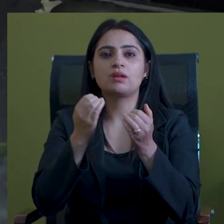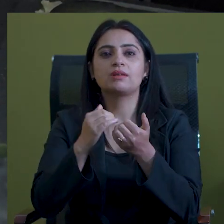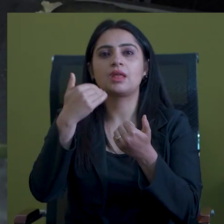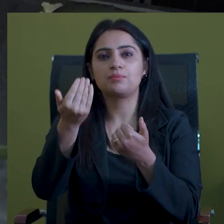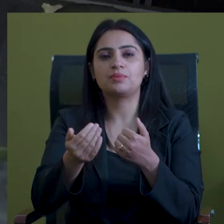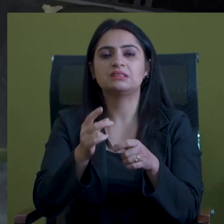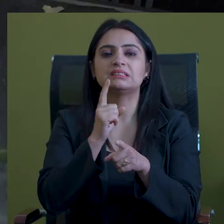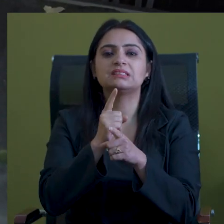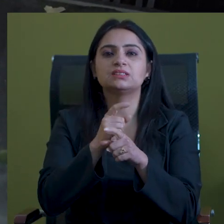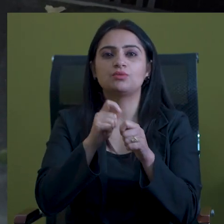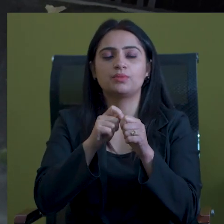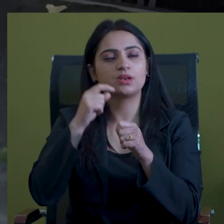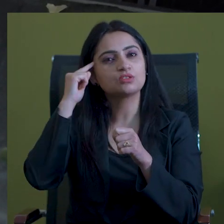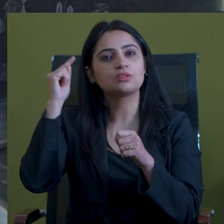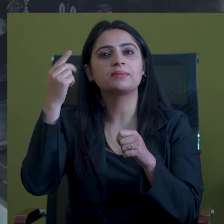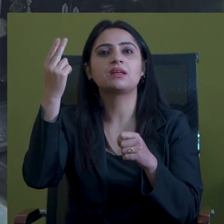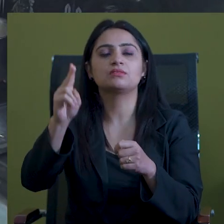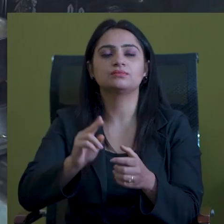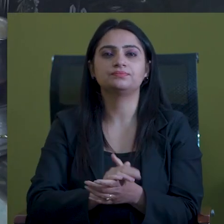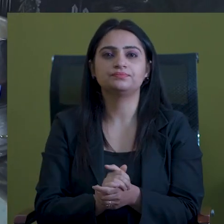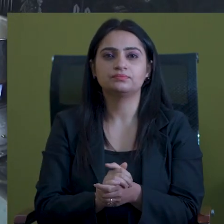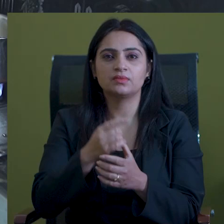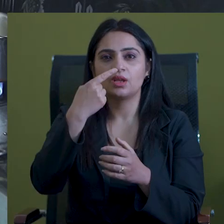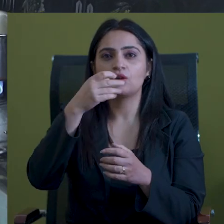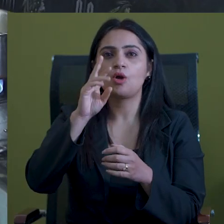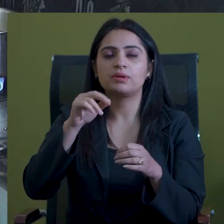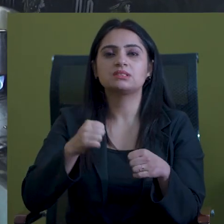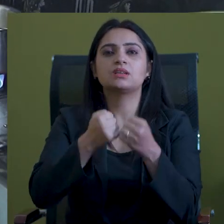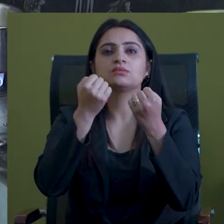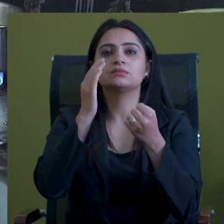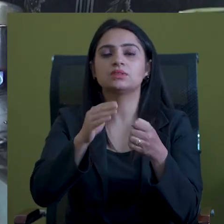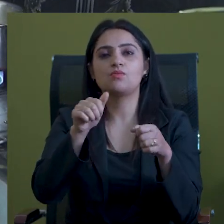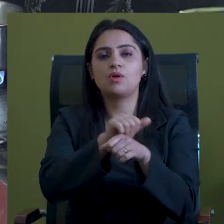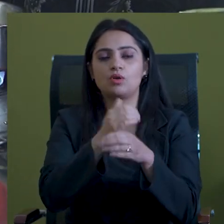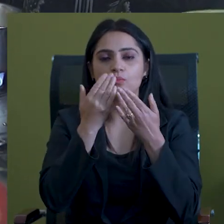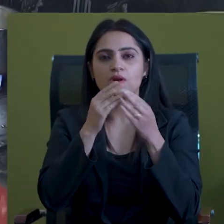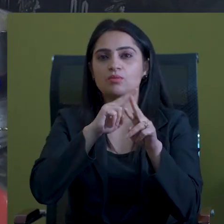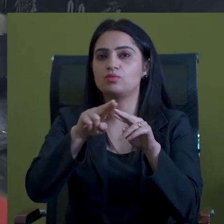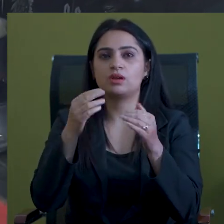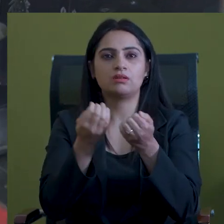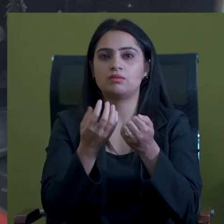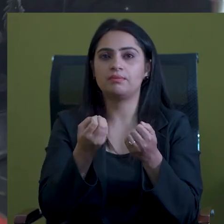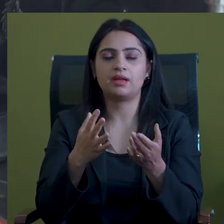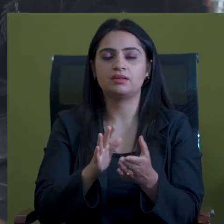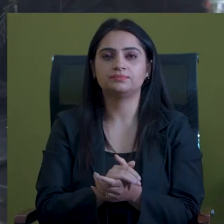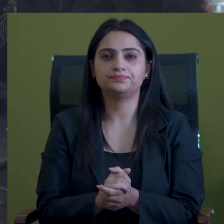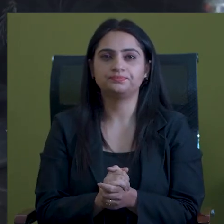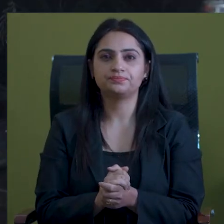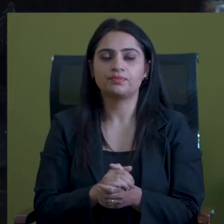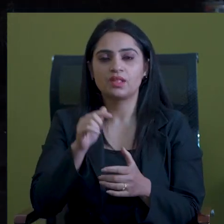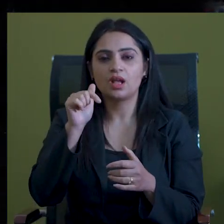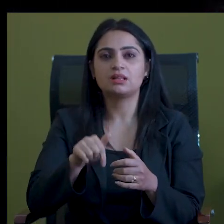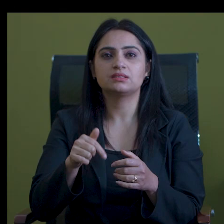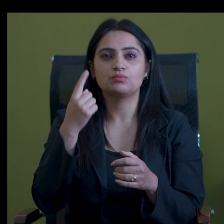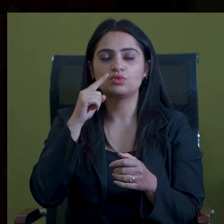सिक्षिका बनने शपना थीलो नवराज को दुर्घटना ले उनको पढ़ाई पुरा हुना पाये न आजकल